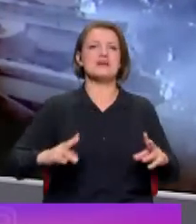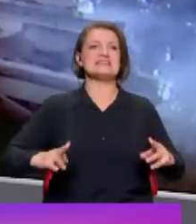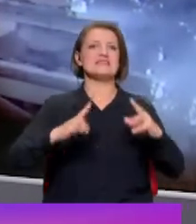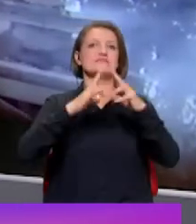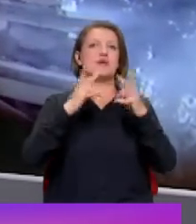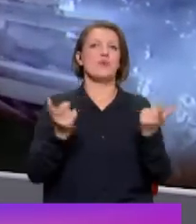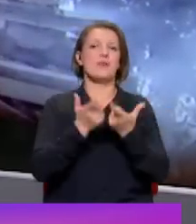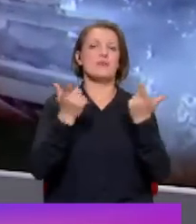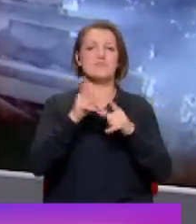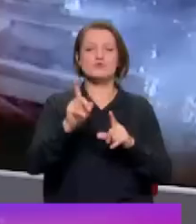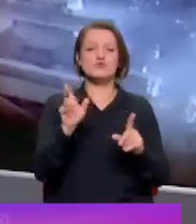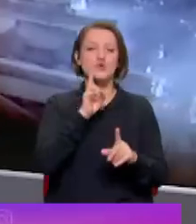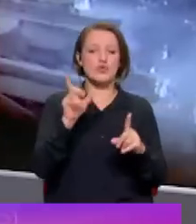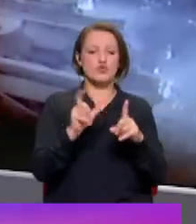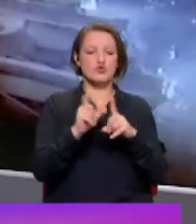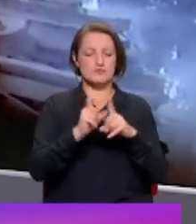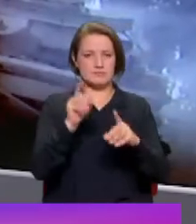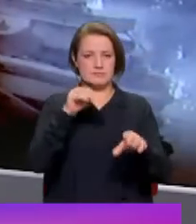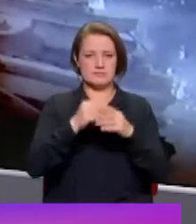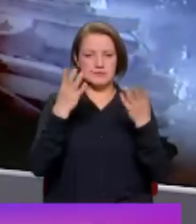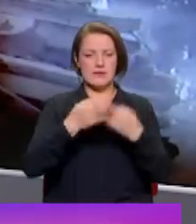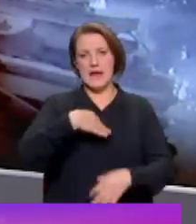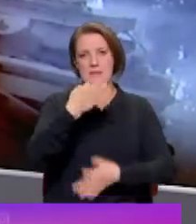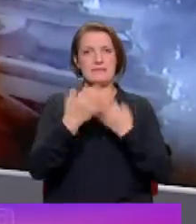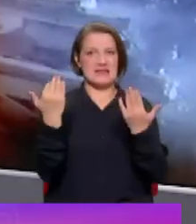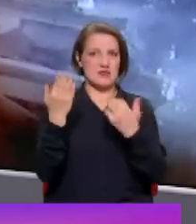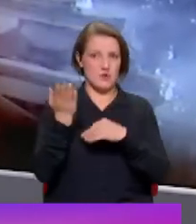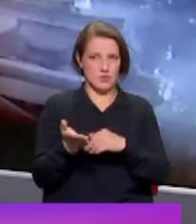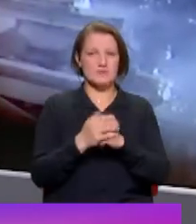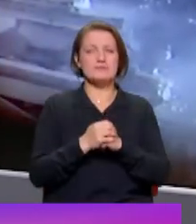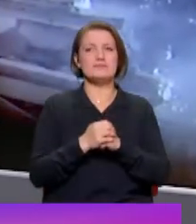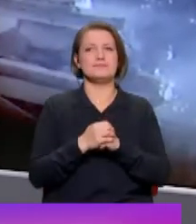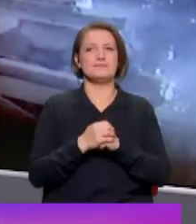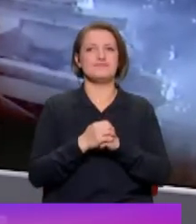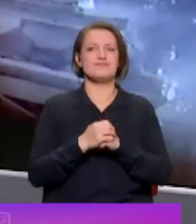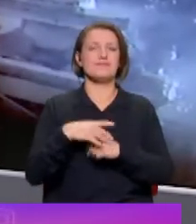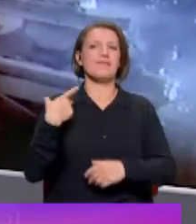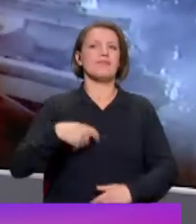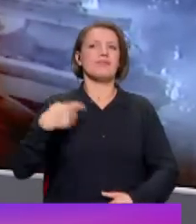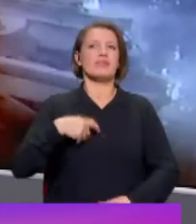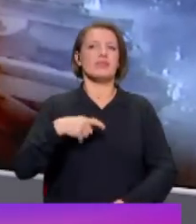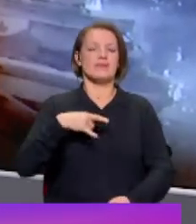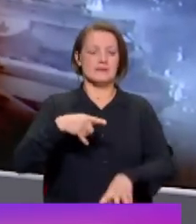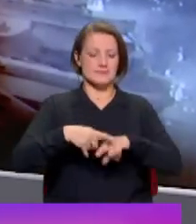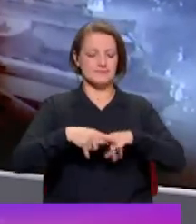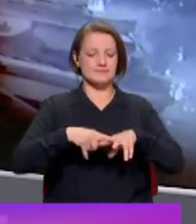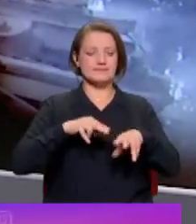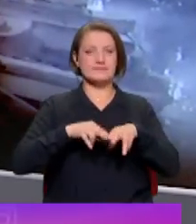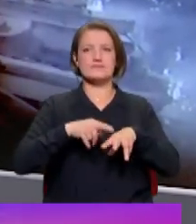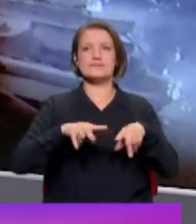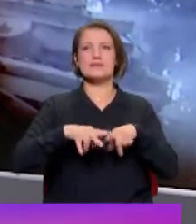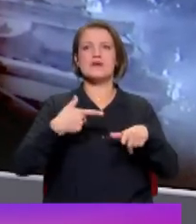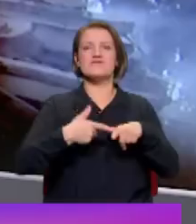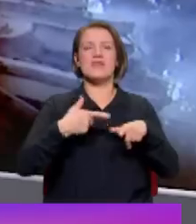buradaki son durumu içeren haberimiz gelecek ekrana sevgili izleyenler özellikle Hakan Fidan'ın Dışişleri